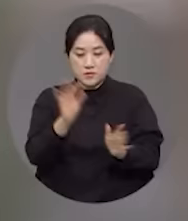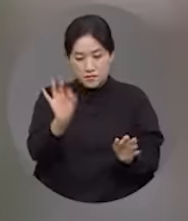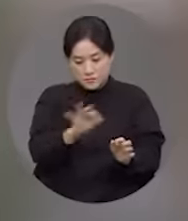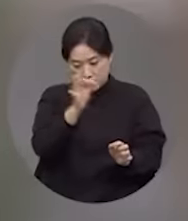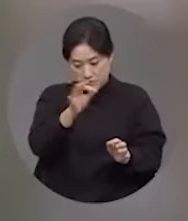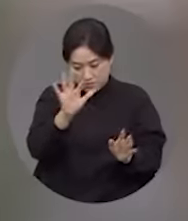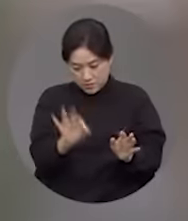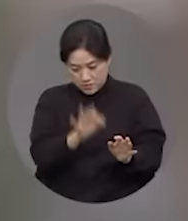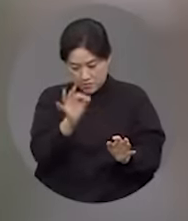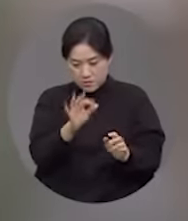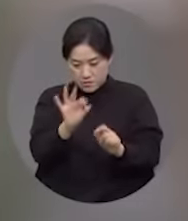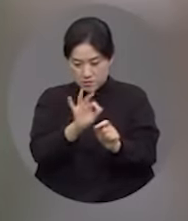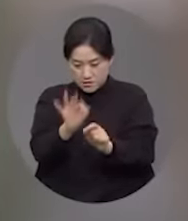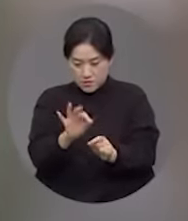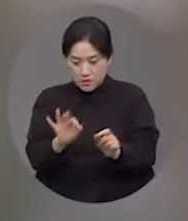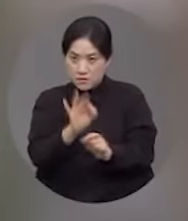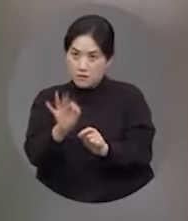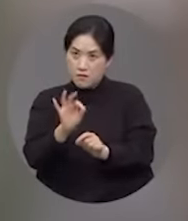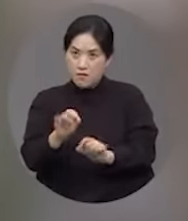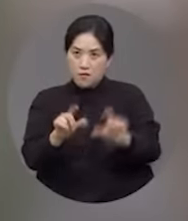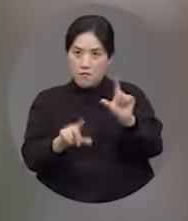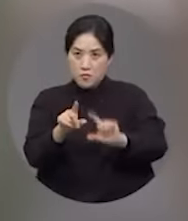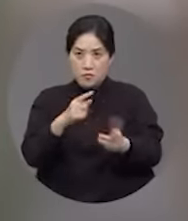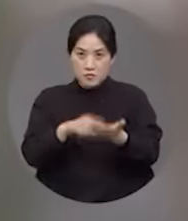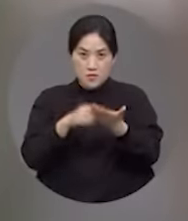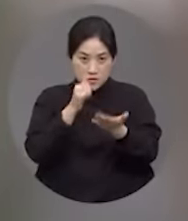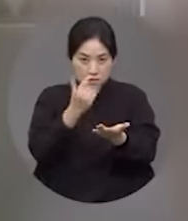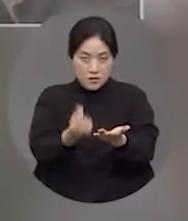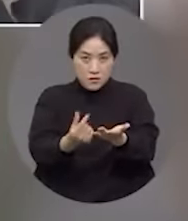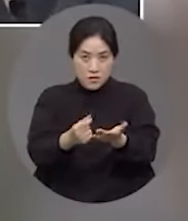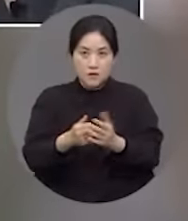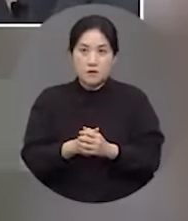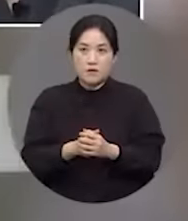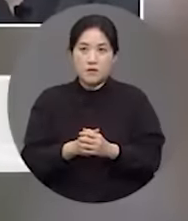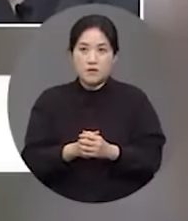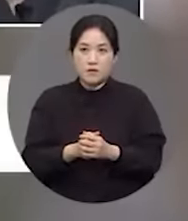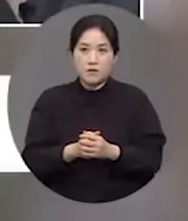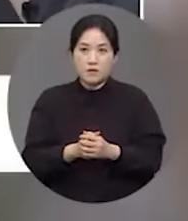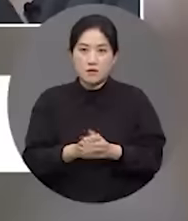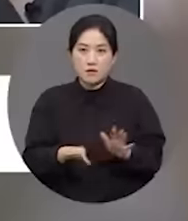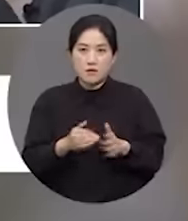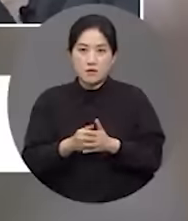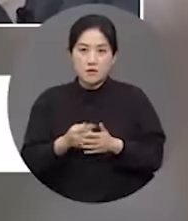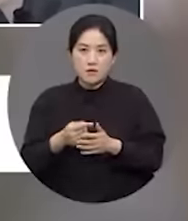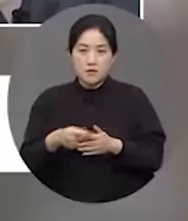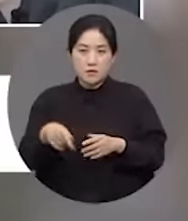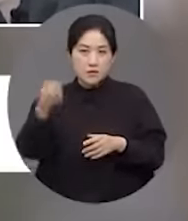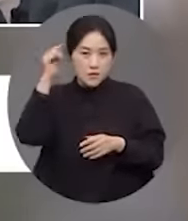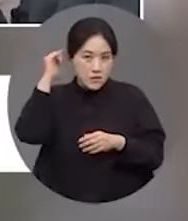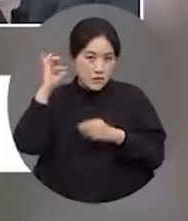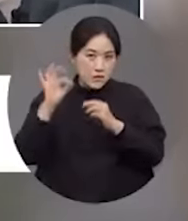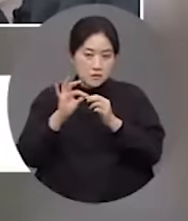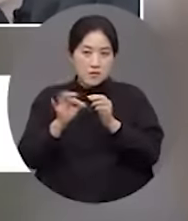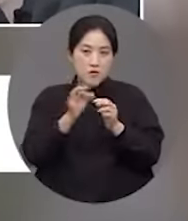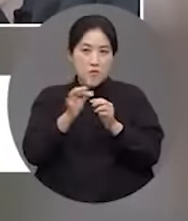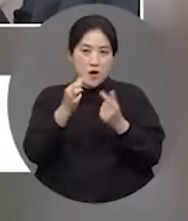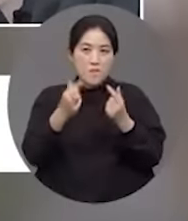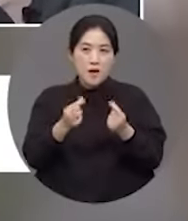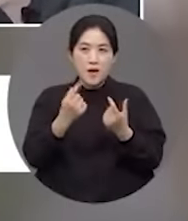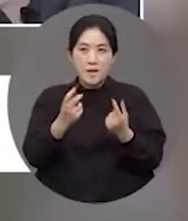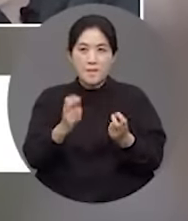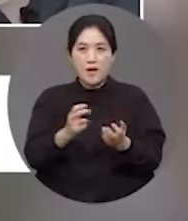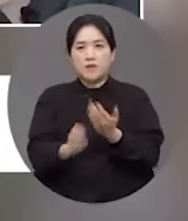수술용실로 매듭을 짓는 것처럼 보이는 손놀림도 포착됐습니다. 뒤쪽에서 이렇게 봉합을 한 걸로